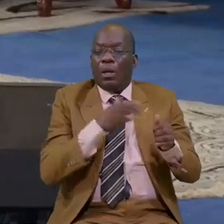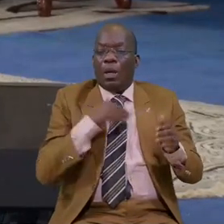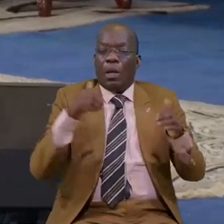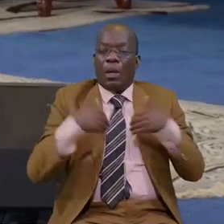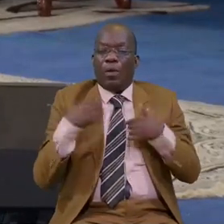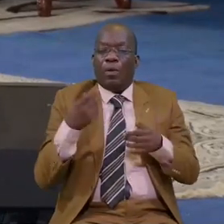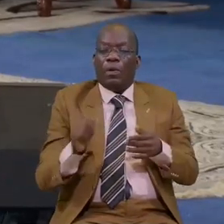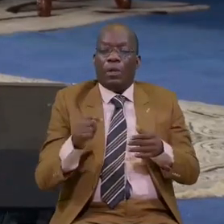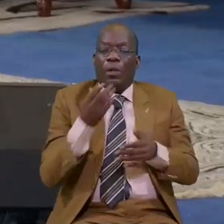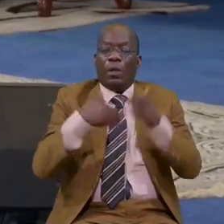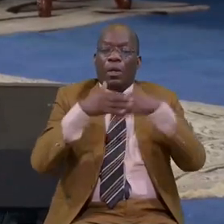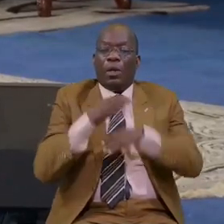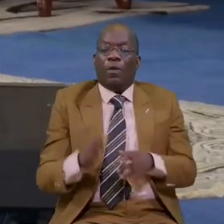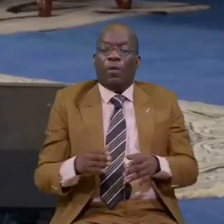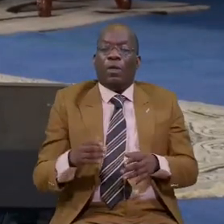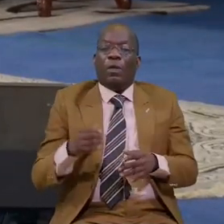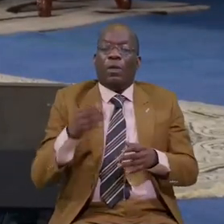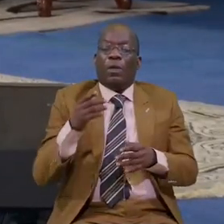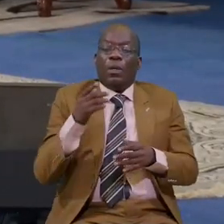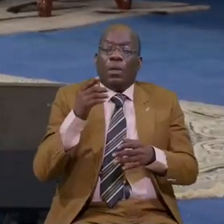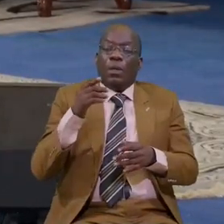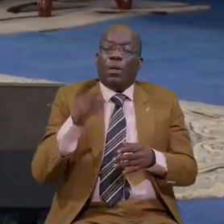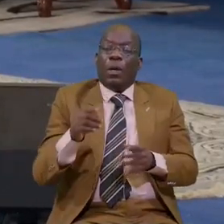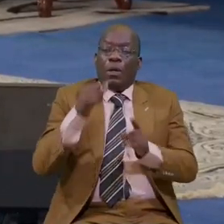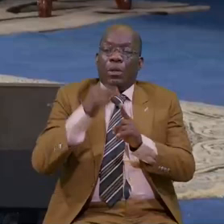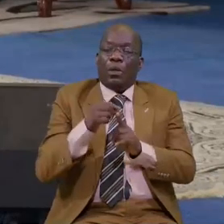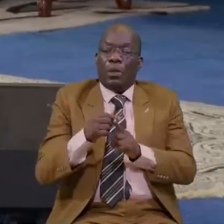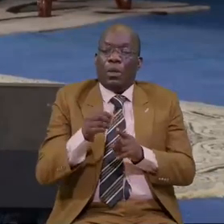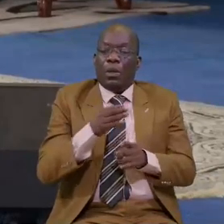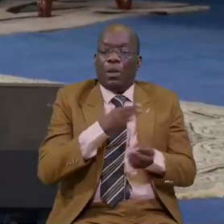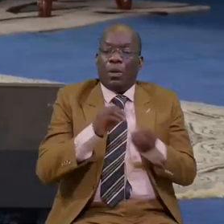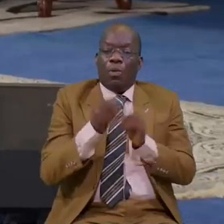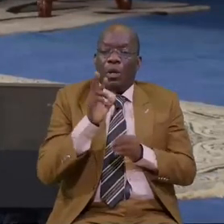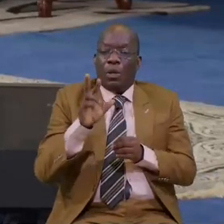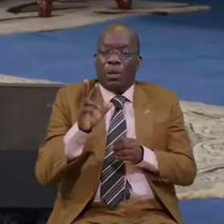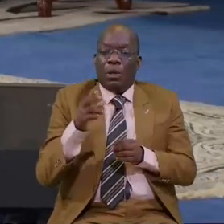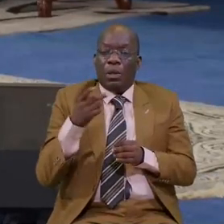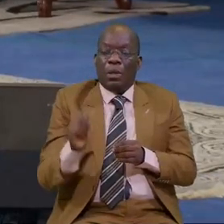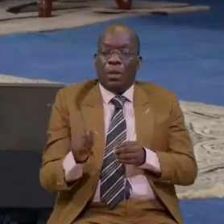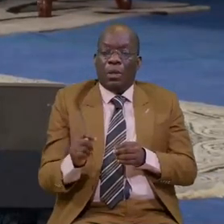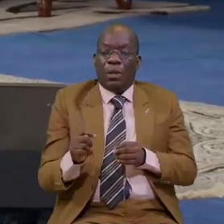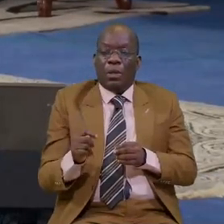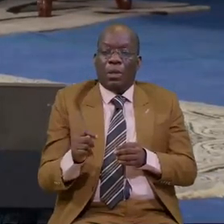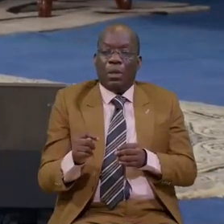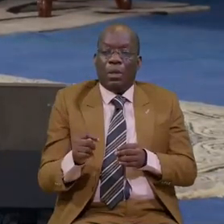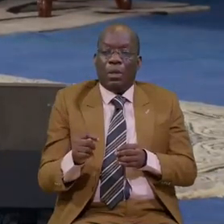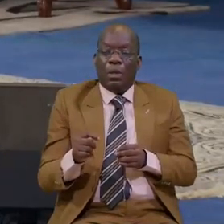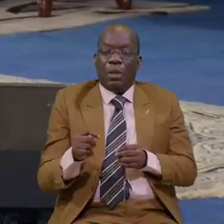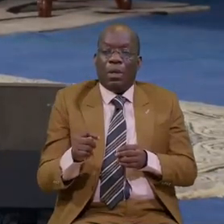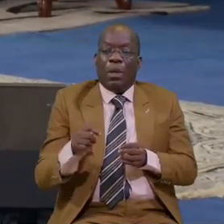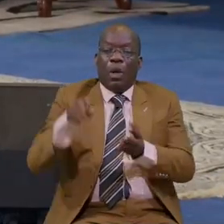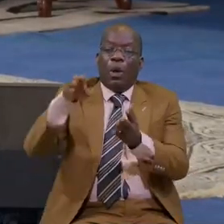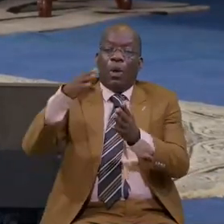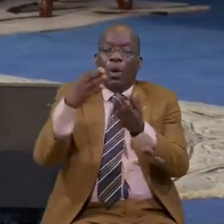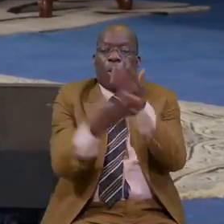final du ciel. Le chercheur sondant les cœurs avec le jugement final céleste finale,